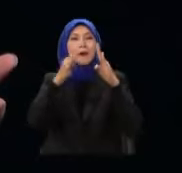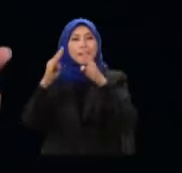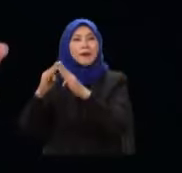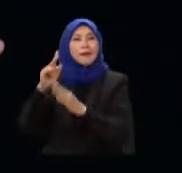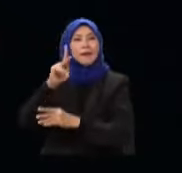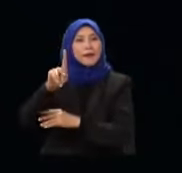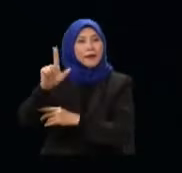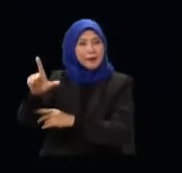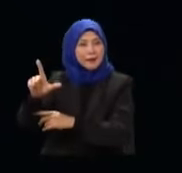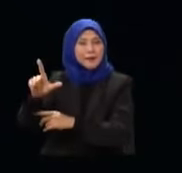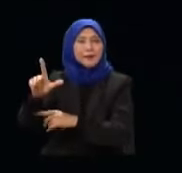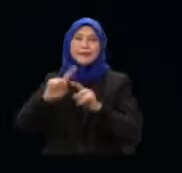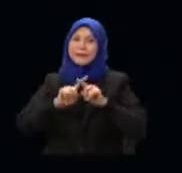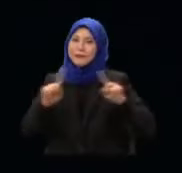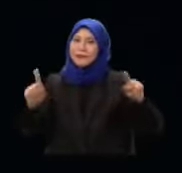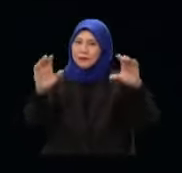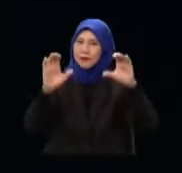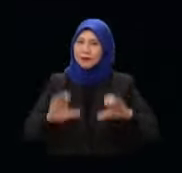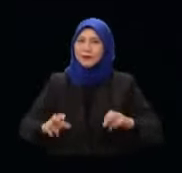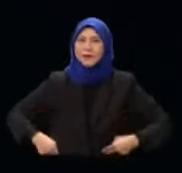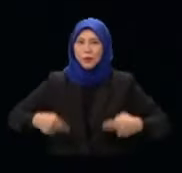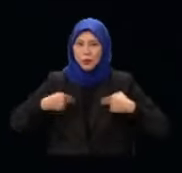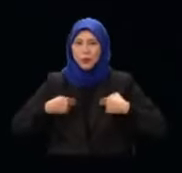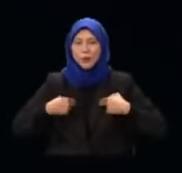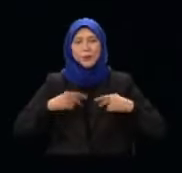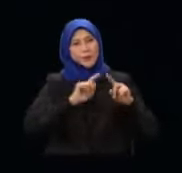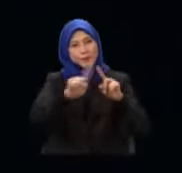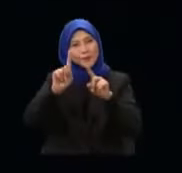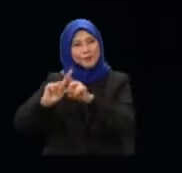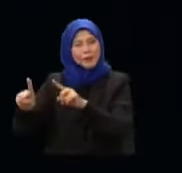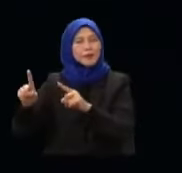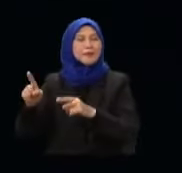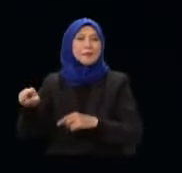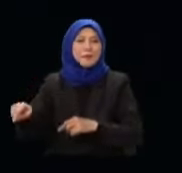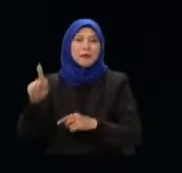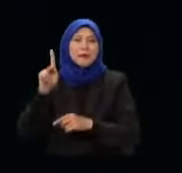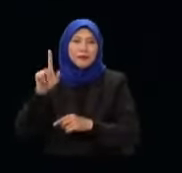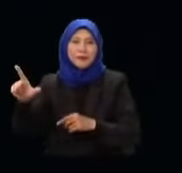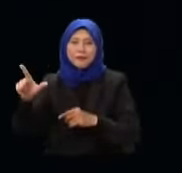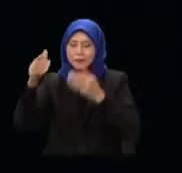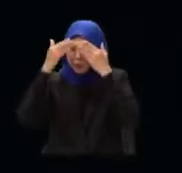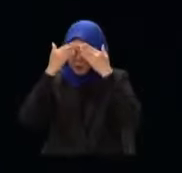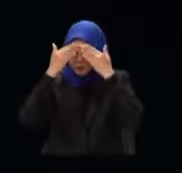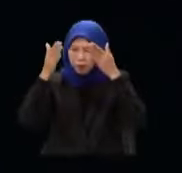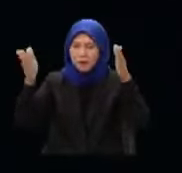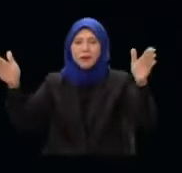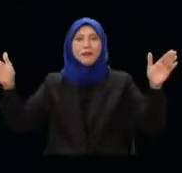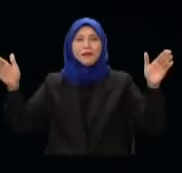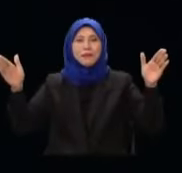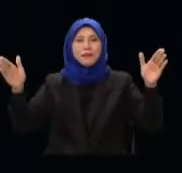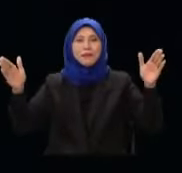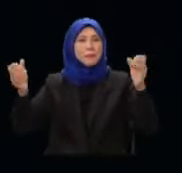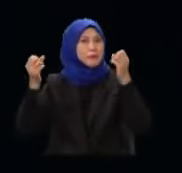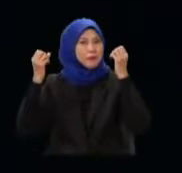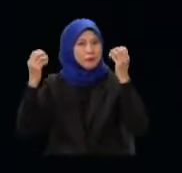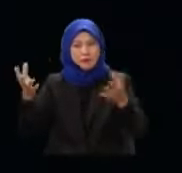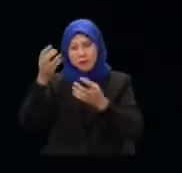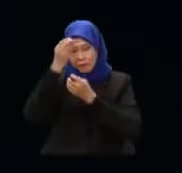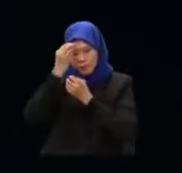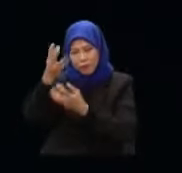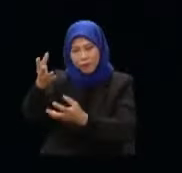benda-benda besar yang lebih terbuka Hai kepada kepada maklumat yang mungkin lebih banyak